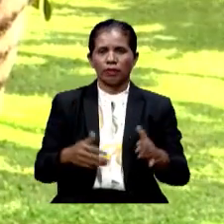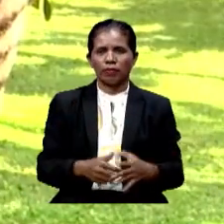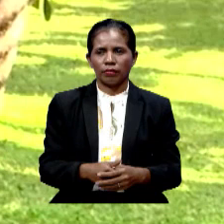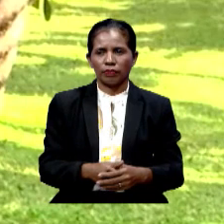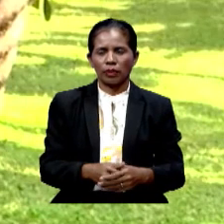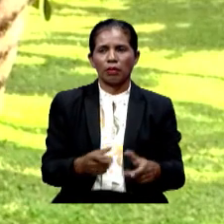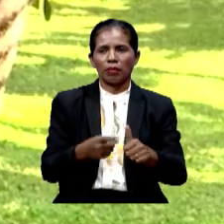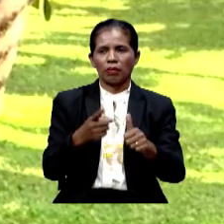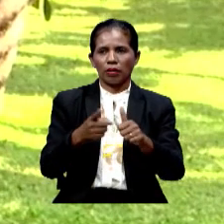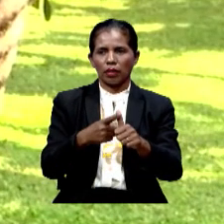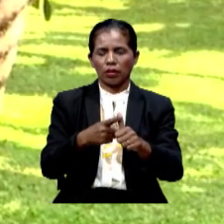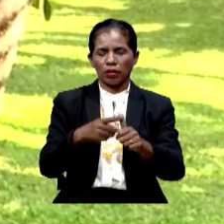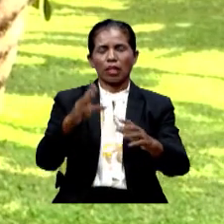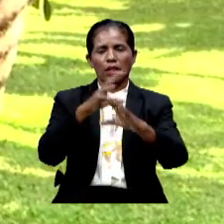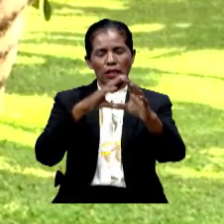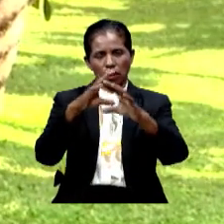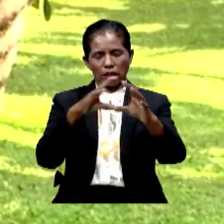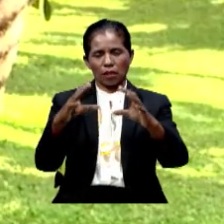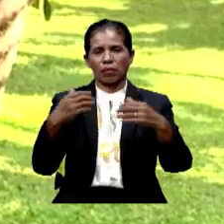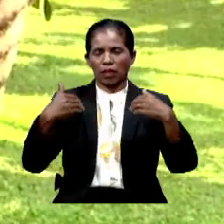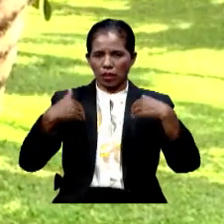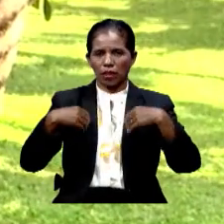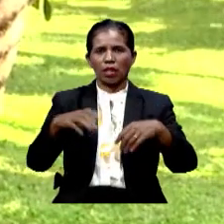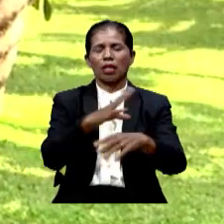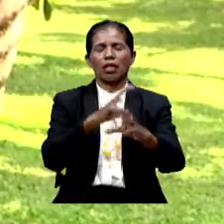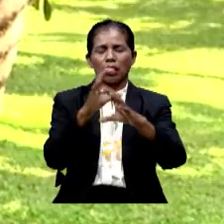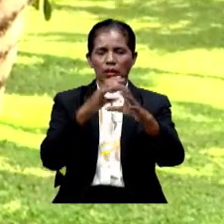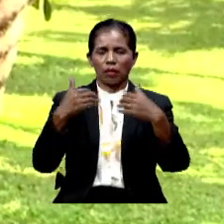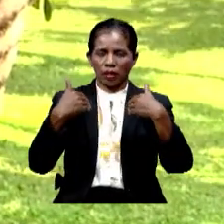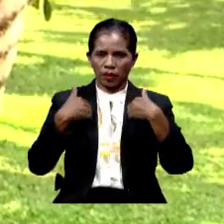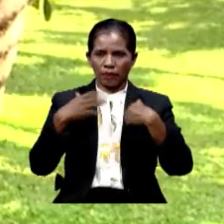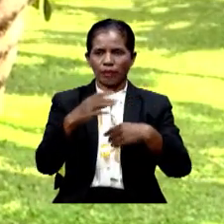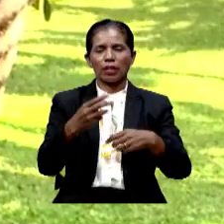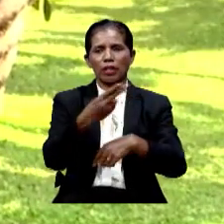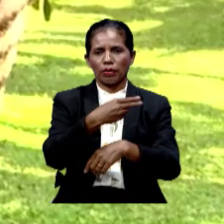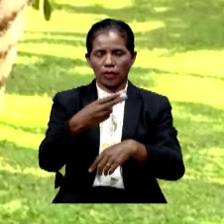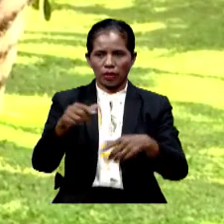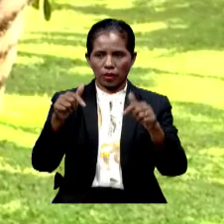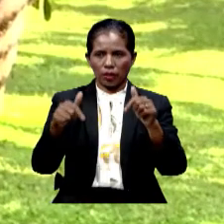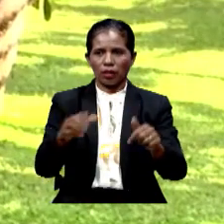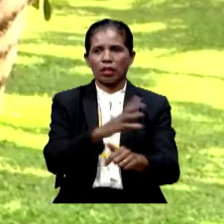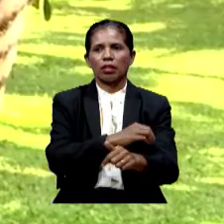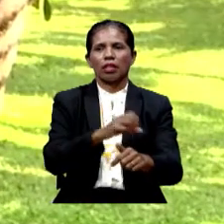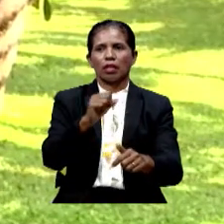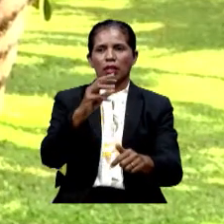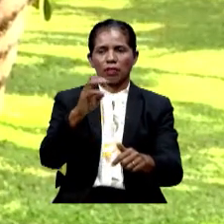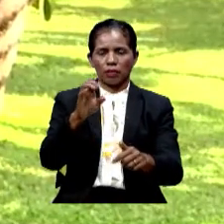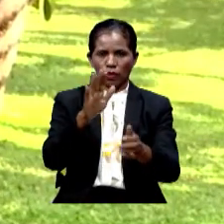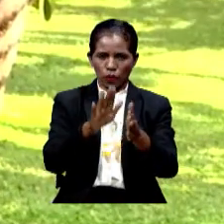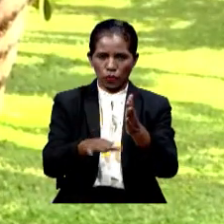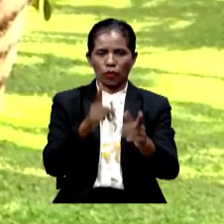Yang utama adalah yang pasti kendaraan bermotor dan sayangnya di Indonesia ini standar emisi kita masih rendah